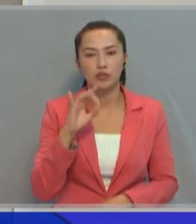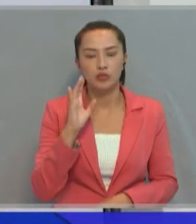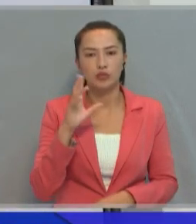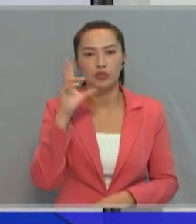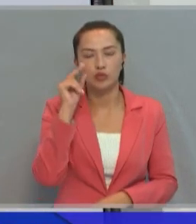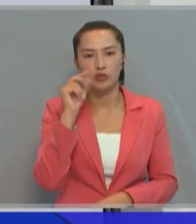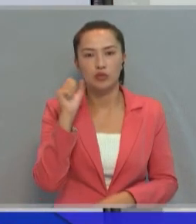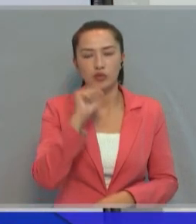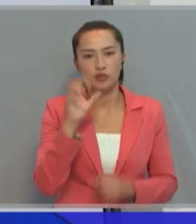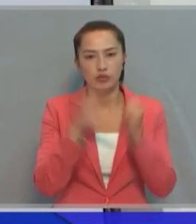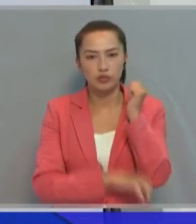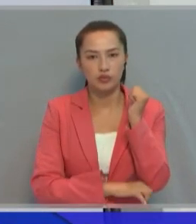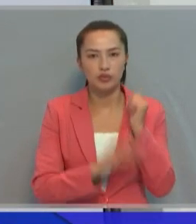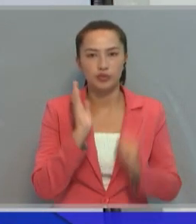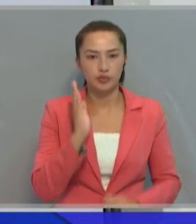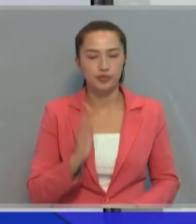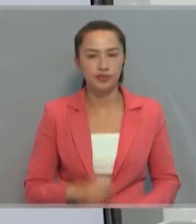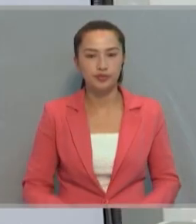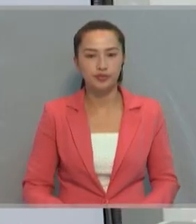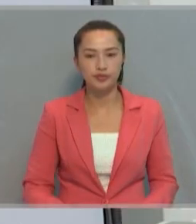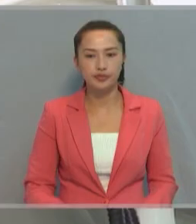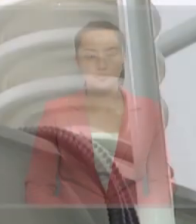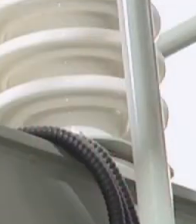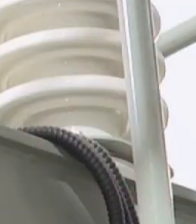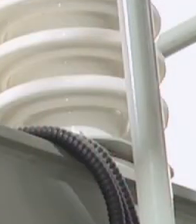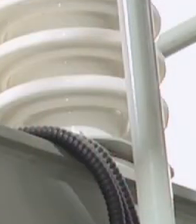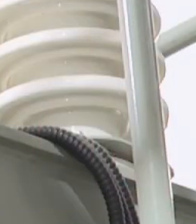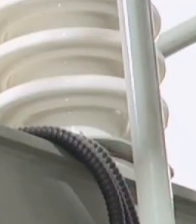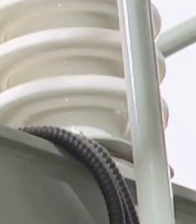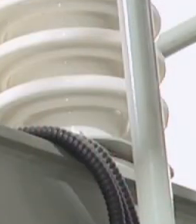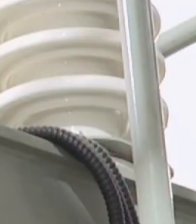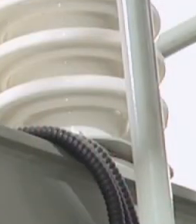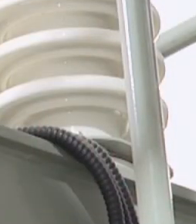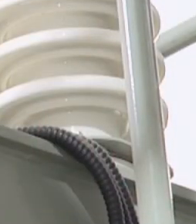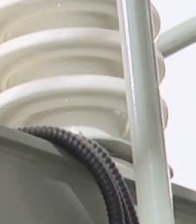аяғына жоспарланып отыр. Гүлнар Асқарқызы, Әли Мәлік, Нұшанбай Құлсейітов, жаңалықтар.